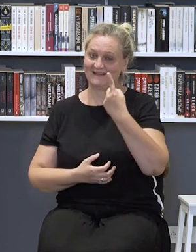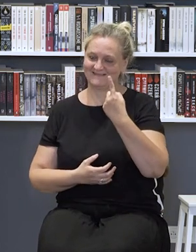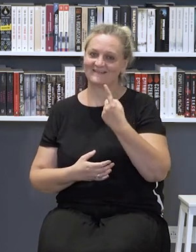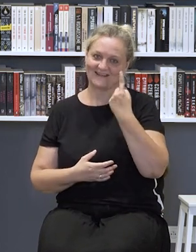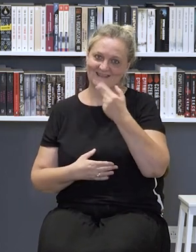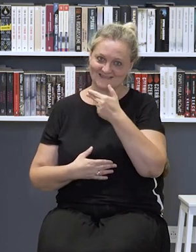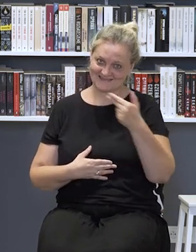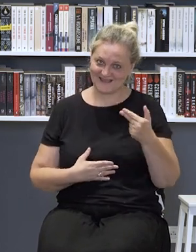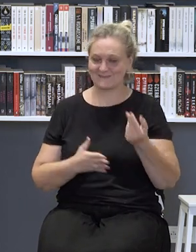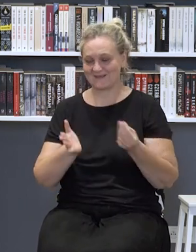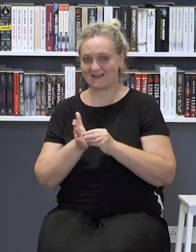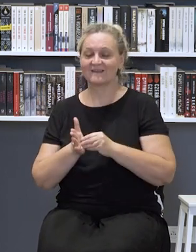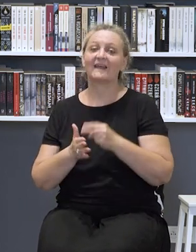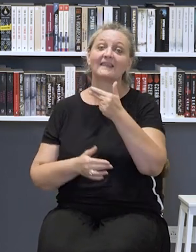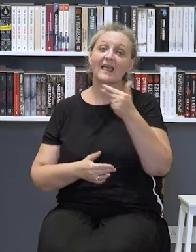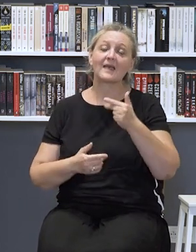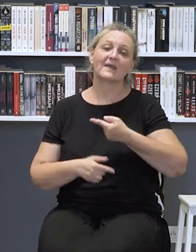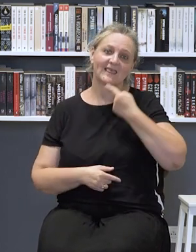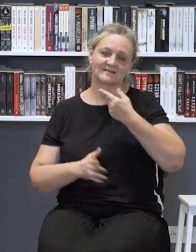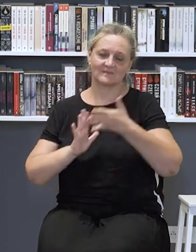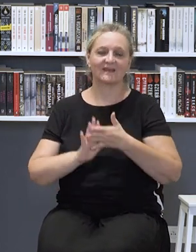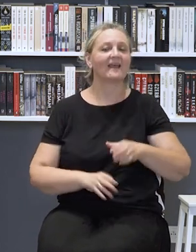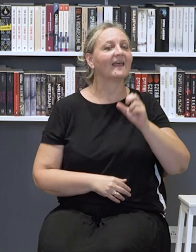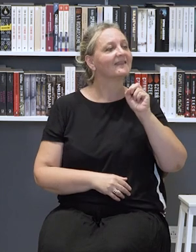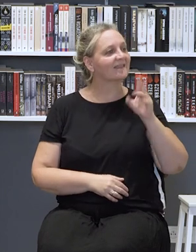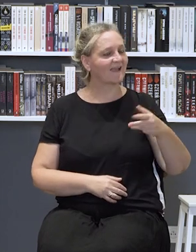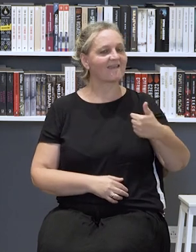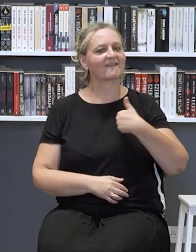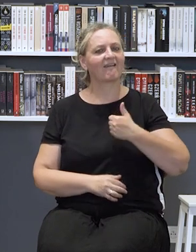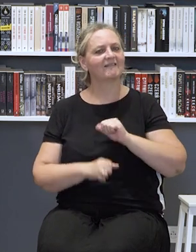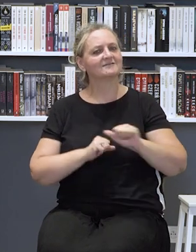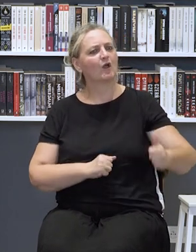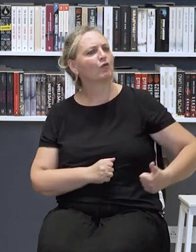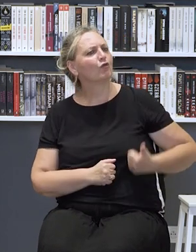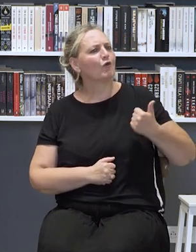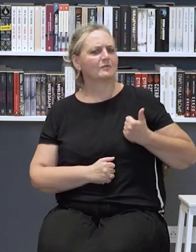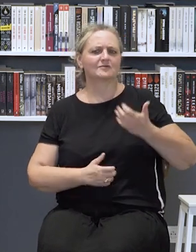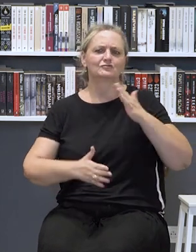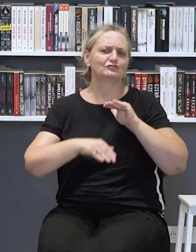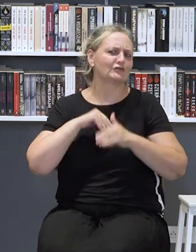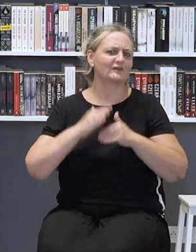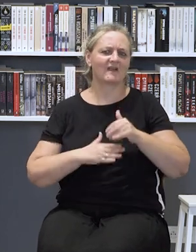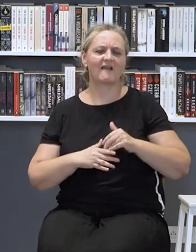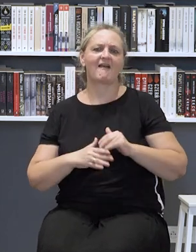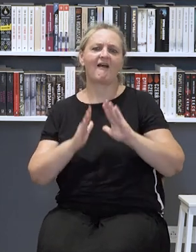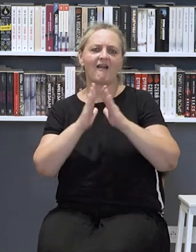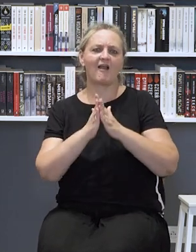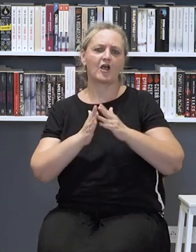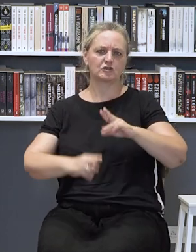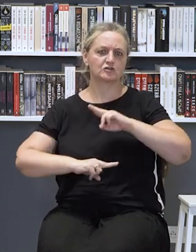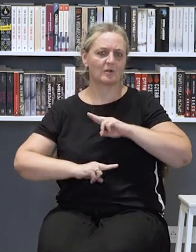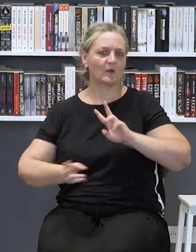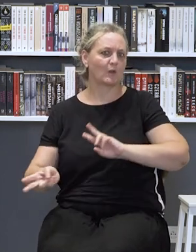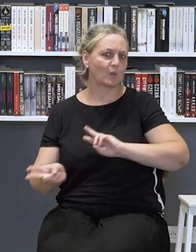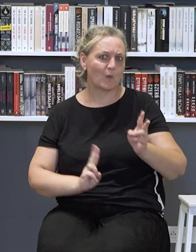jakby wygłosić w związku z językiem migowym. Tak, ja jestem bardzo dumna i szczęśliwa, że Literacki Sopot jest tłumaczony